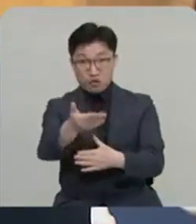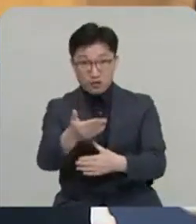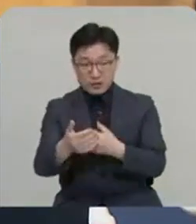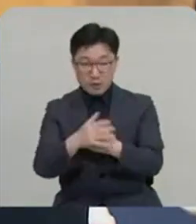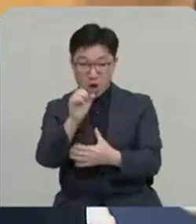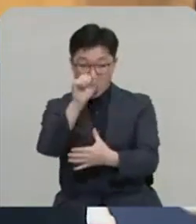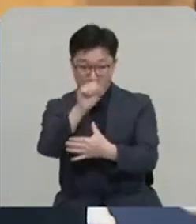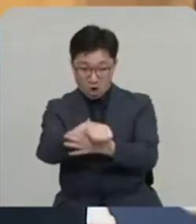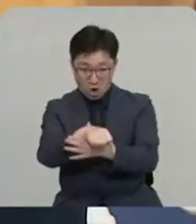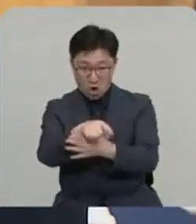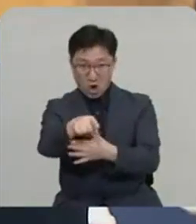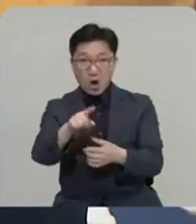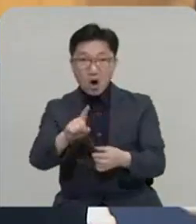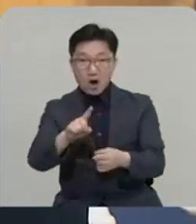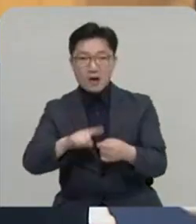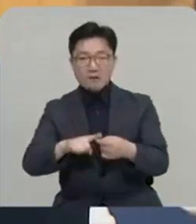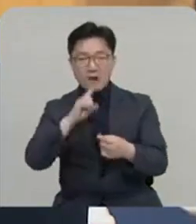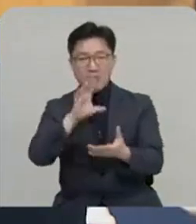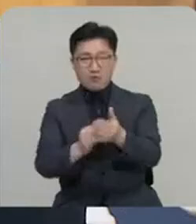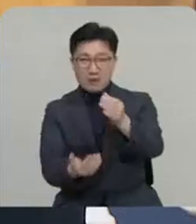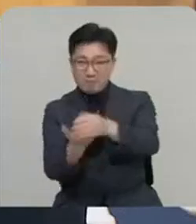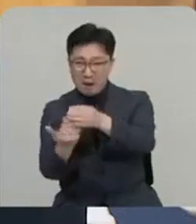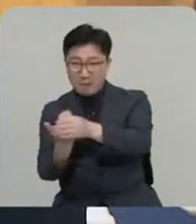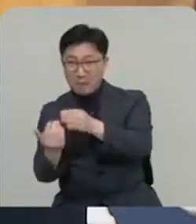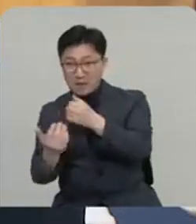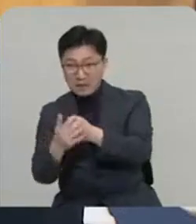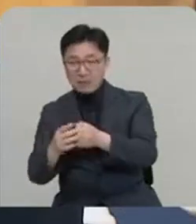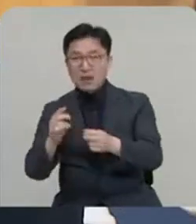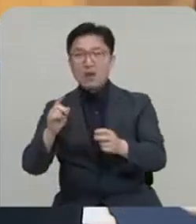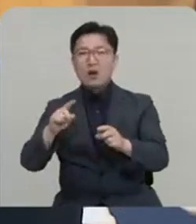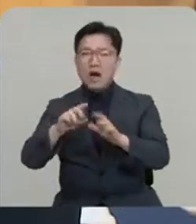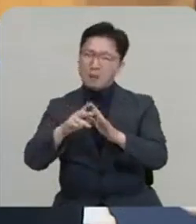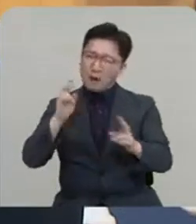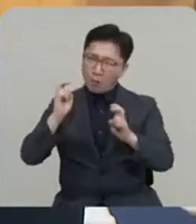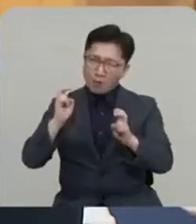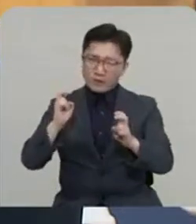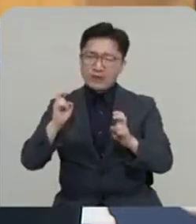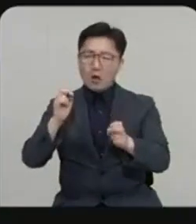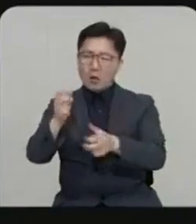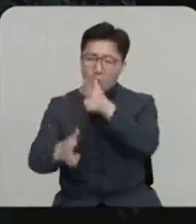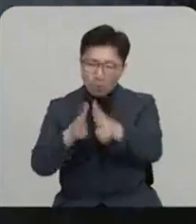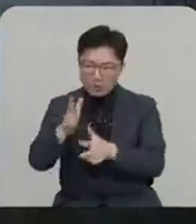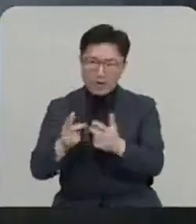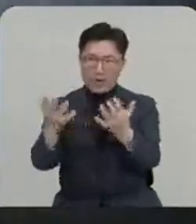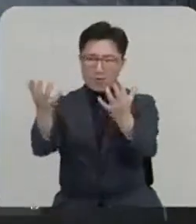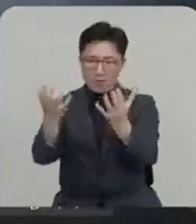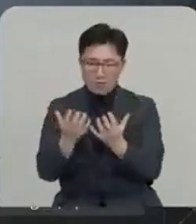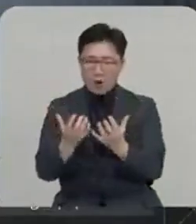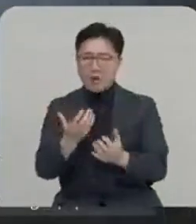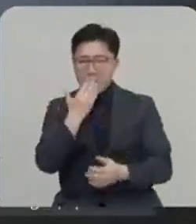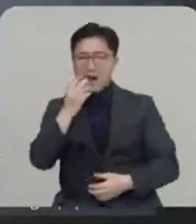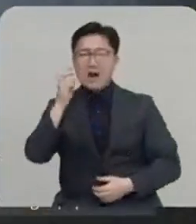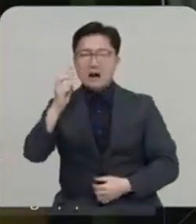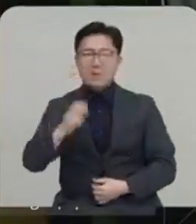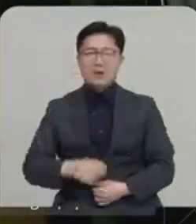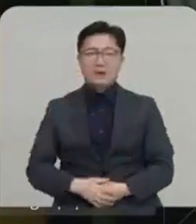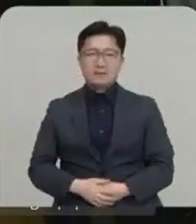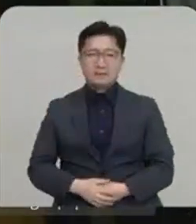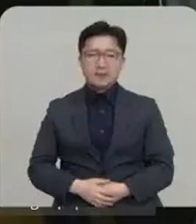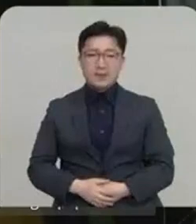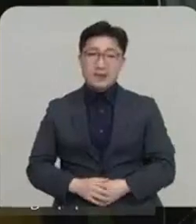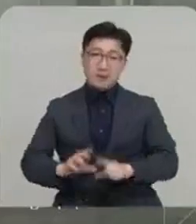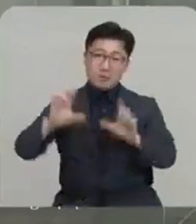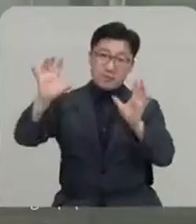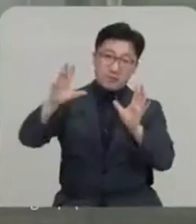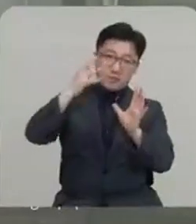받기 쉬우니까 재난 관련 산업체들이 많이 유입될 거로 저는 기대하고 있습니다. 전라북도가 풍수해 등